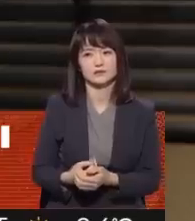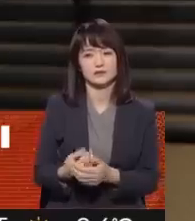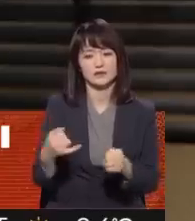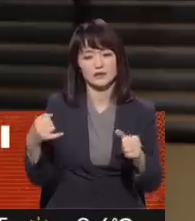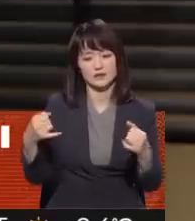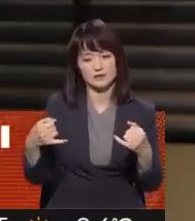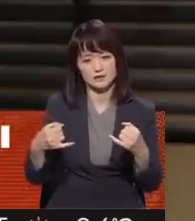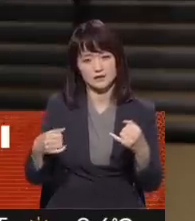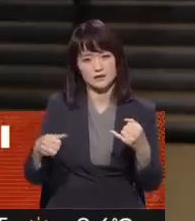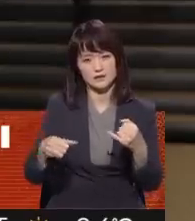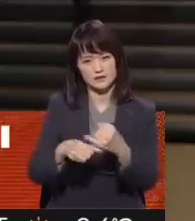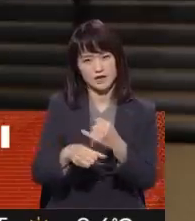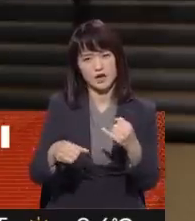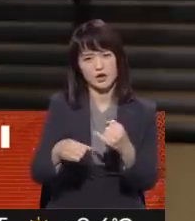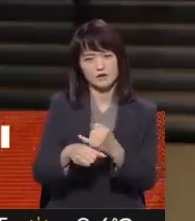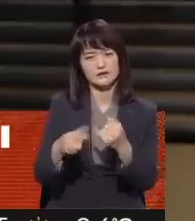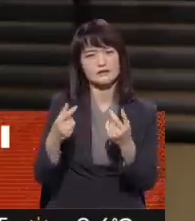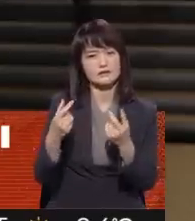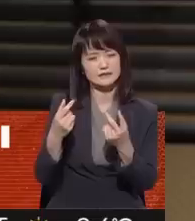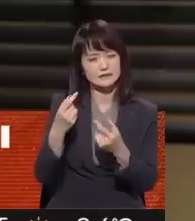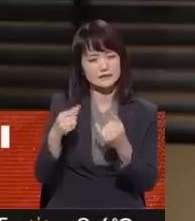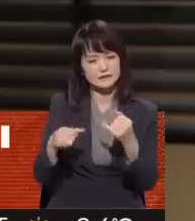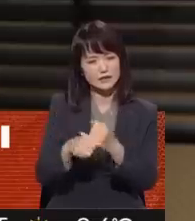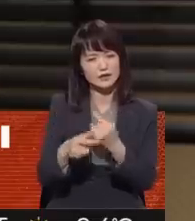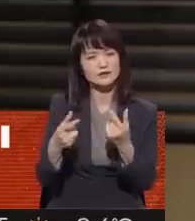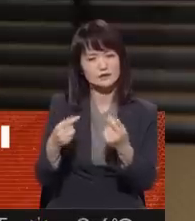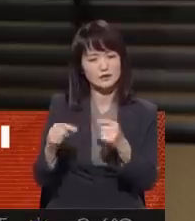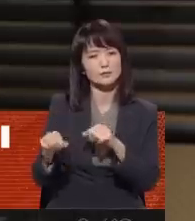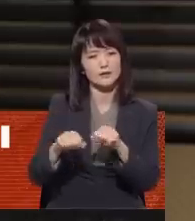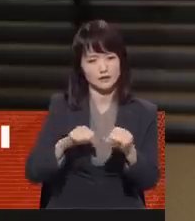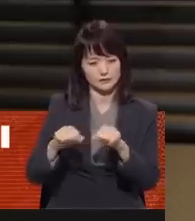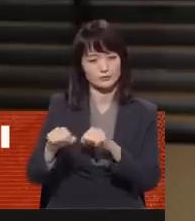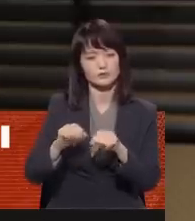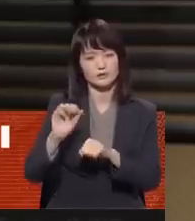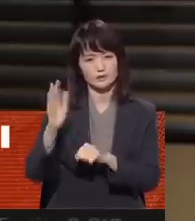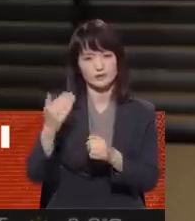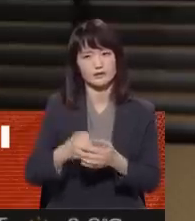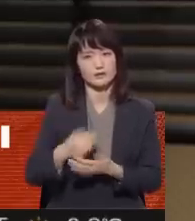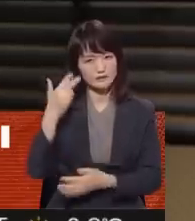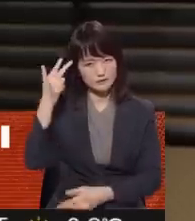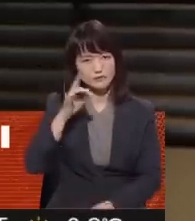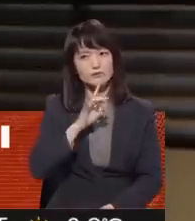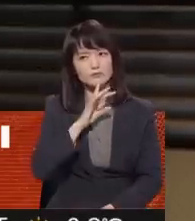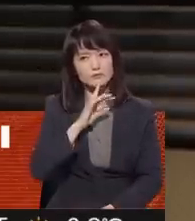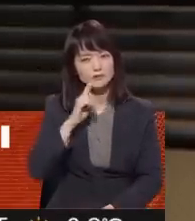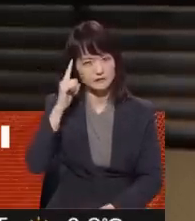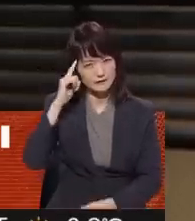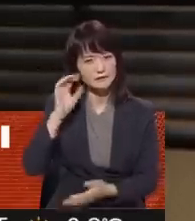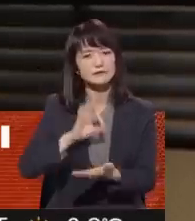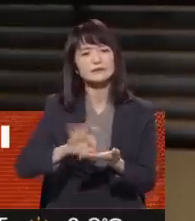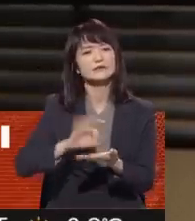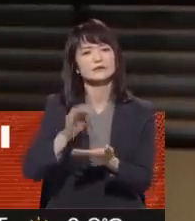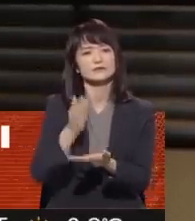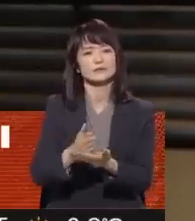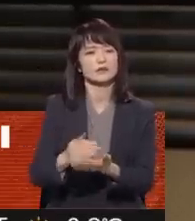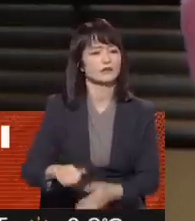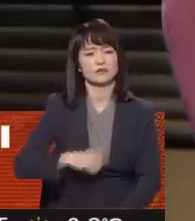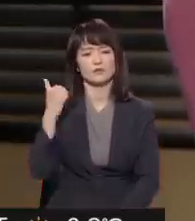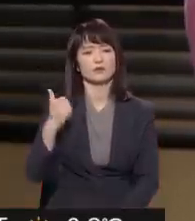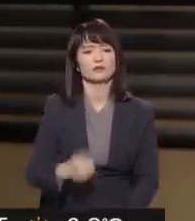된다 커플 같이 이렇게 보여야 된다 일주일만 하는 거니까 신경 쓰지 마라고 오히려 화를 냈다고